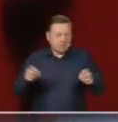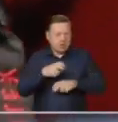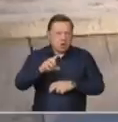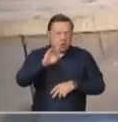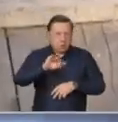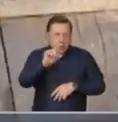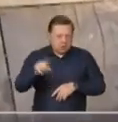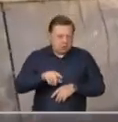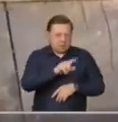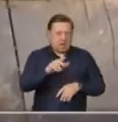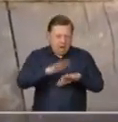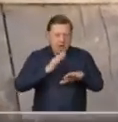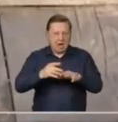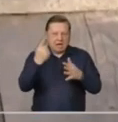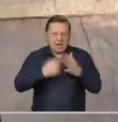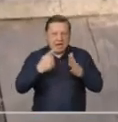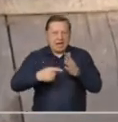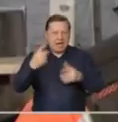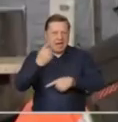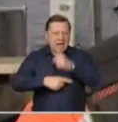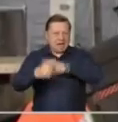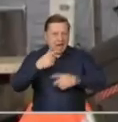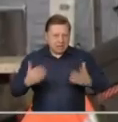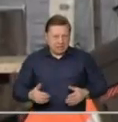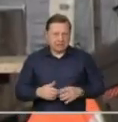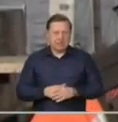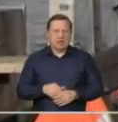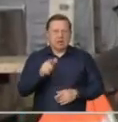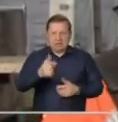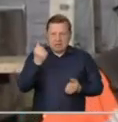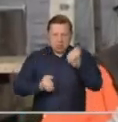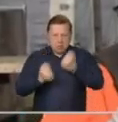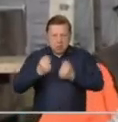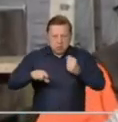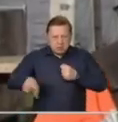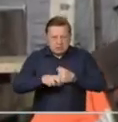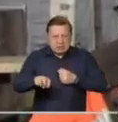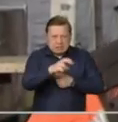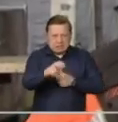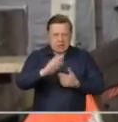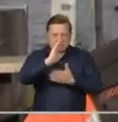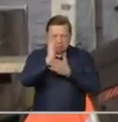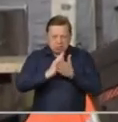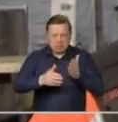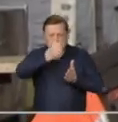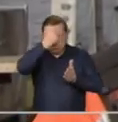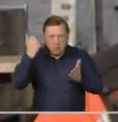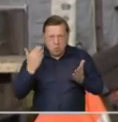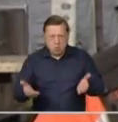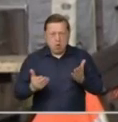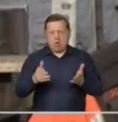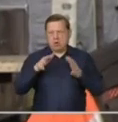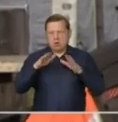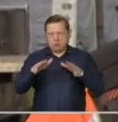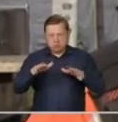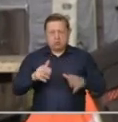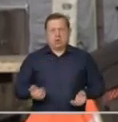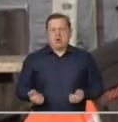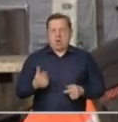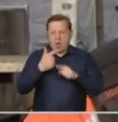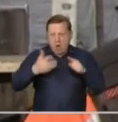a ich łapy są narażone na zranienie. Spotykają się z trudnym podłożem, spotykają się z wybitymi szybami, z dużą ilością szkła,